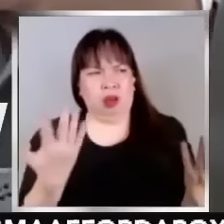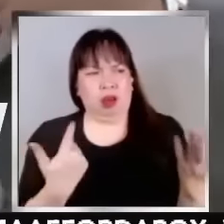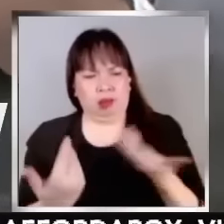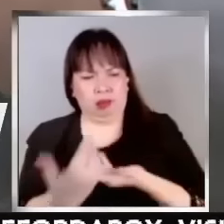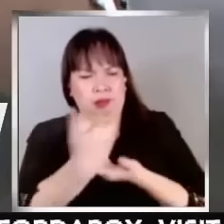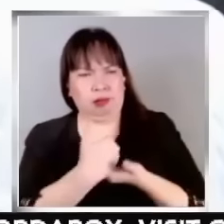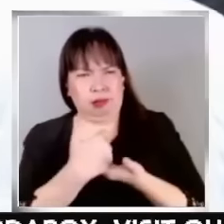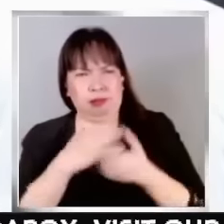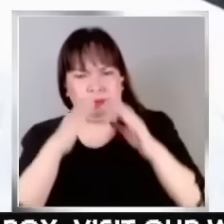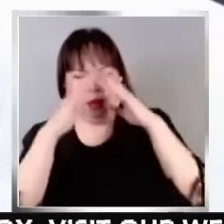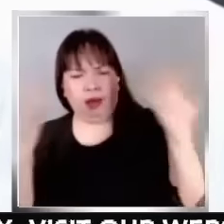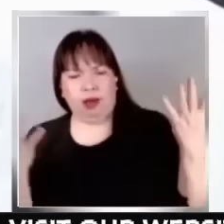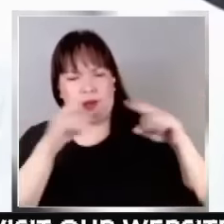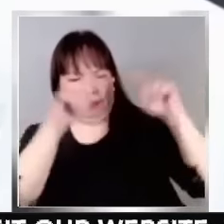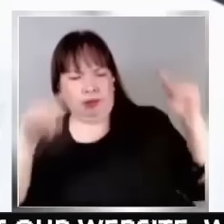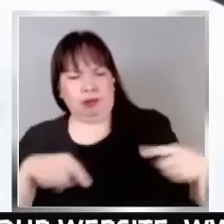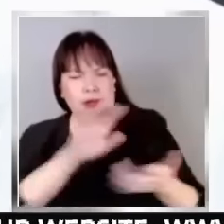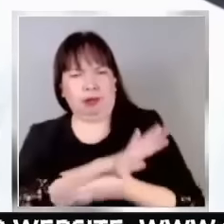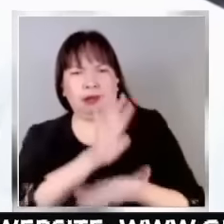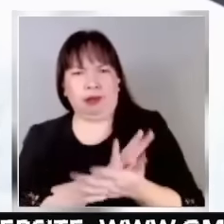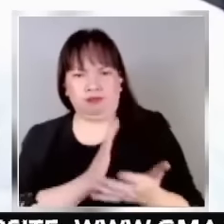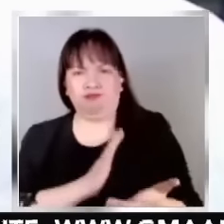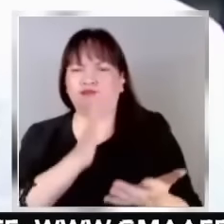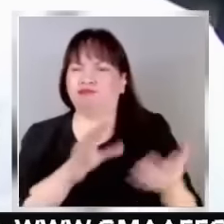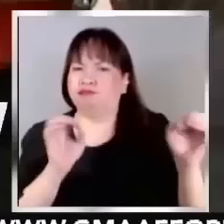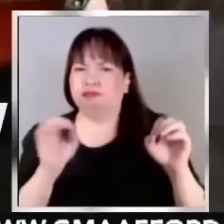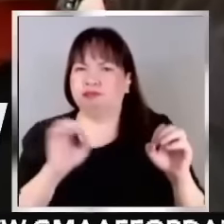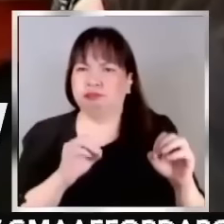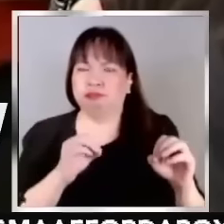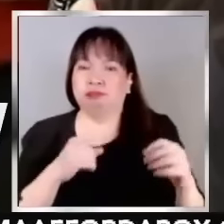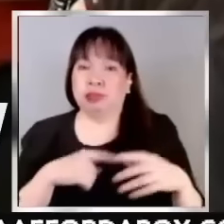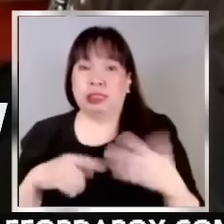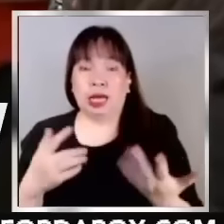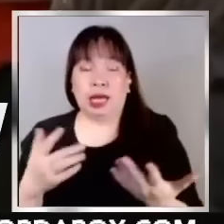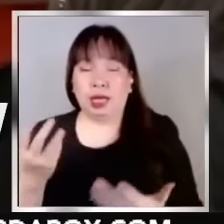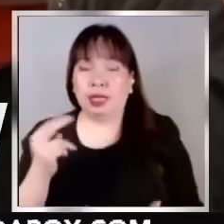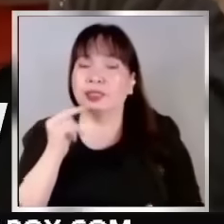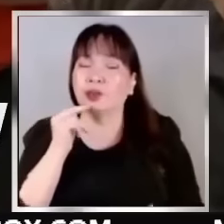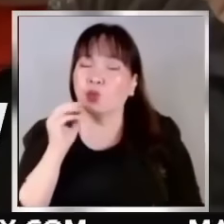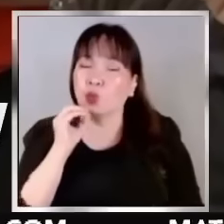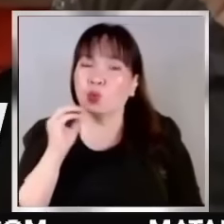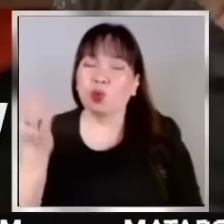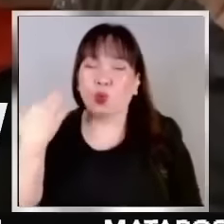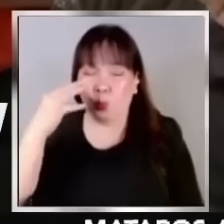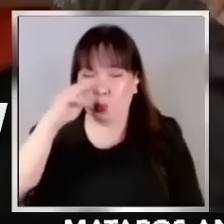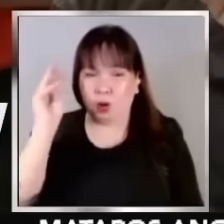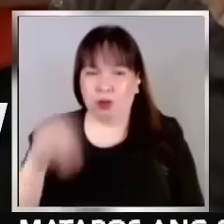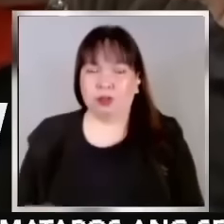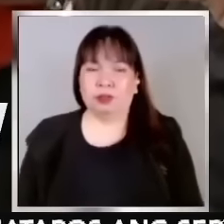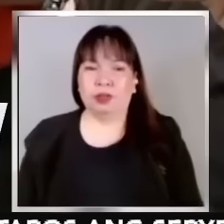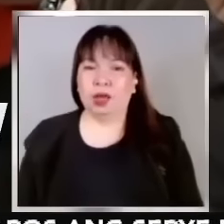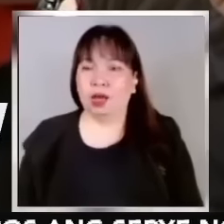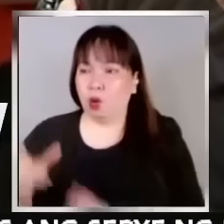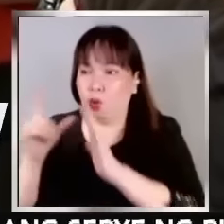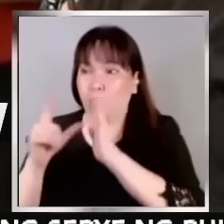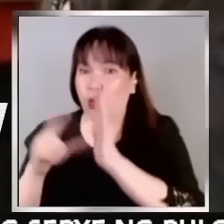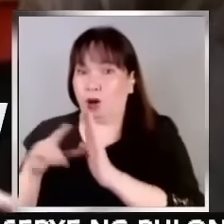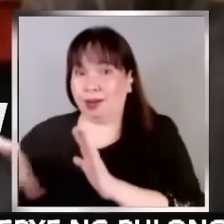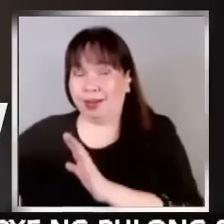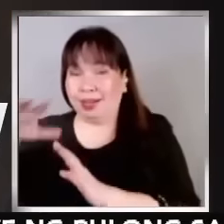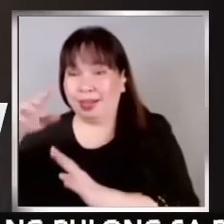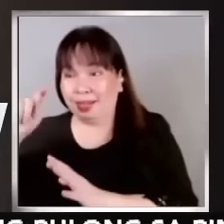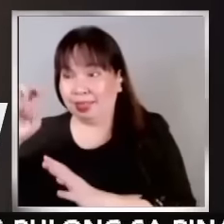ang bahay ng mga Teves sa Bayawan City sa Negros Oriental noong Marso. Tanong ng abogado ng pamilya, paano